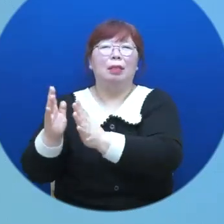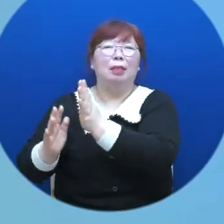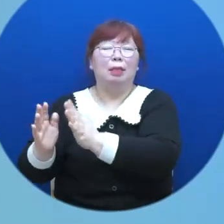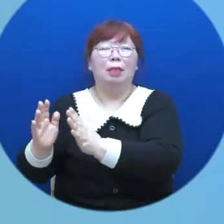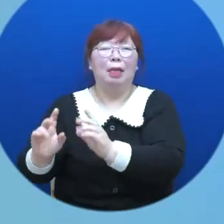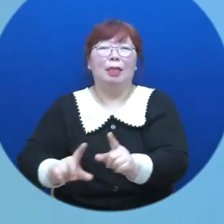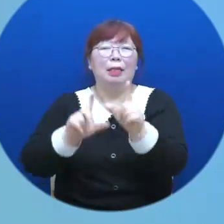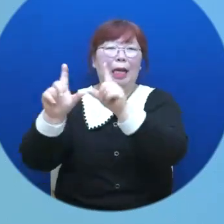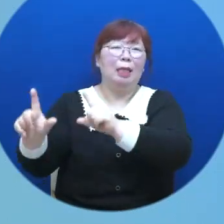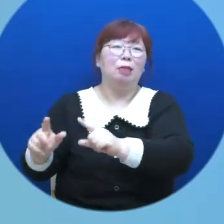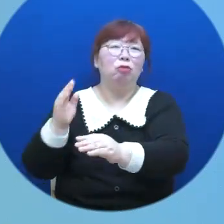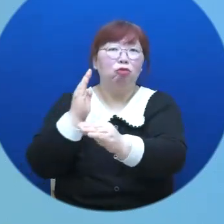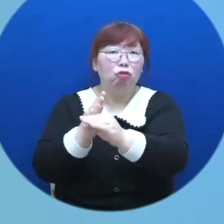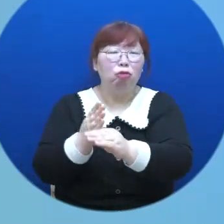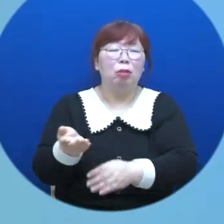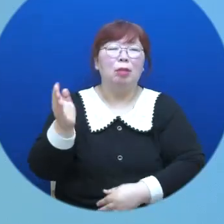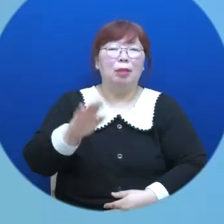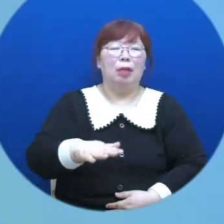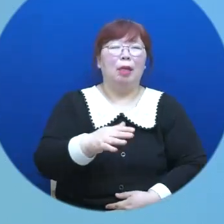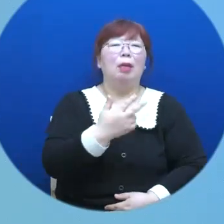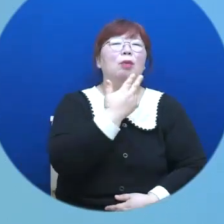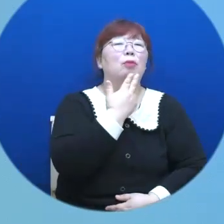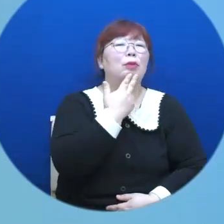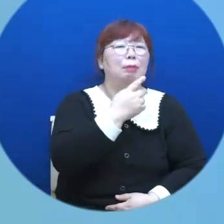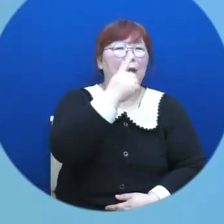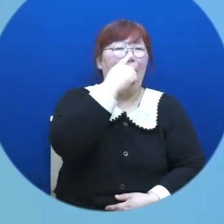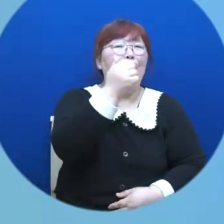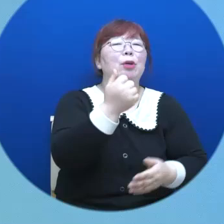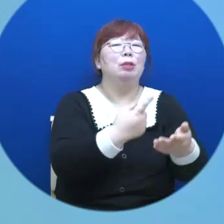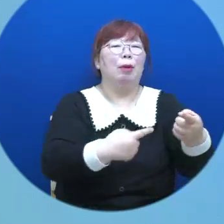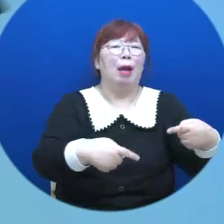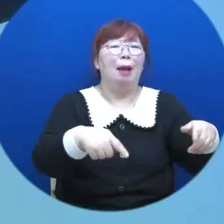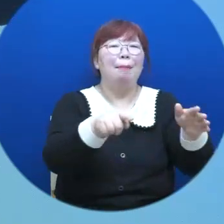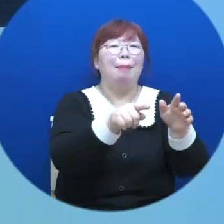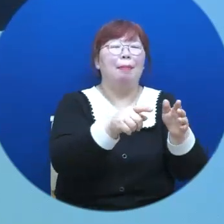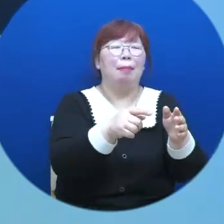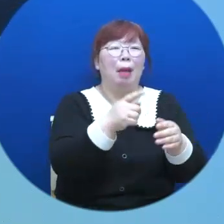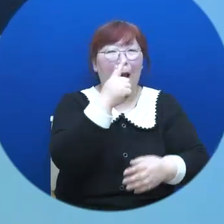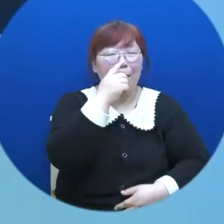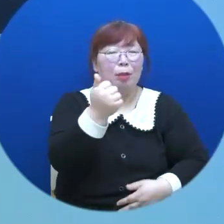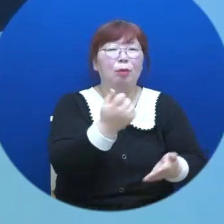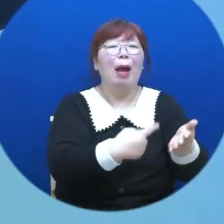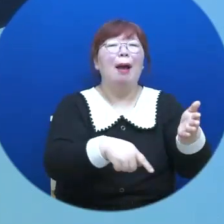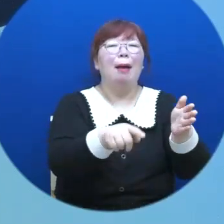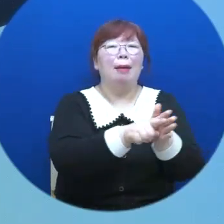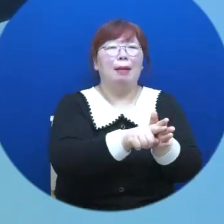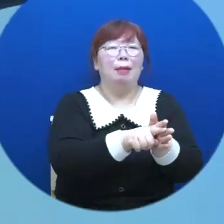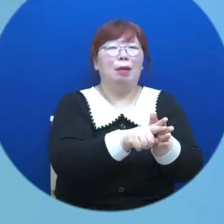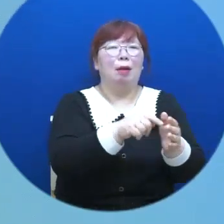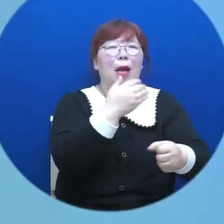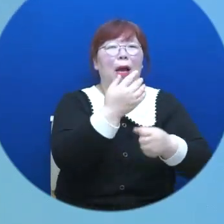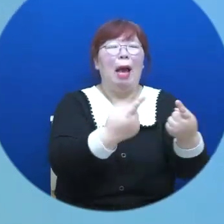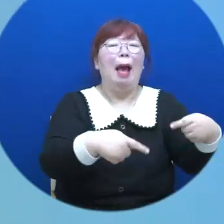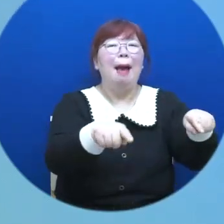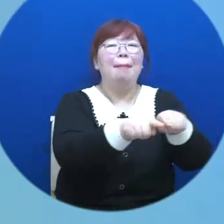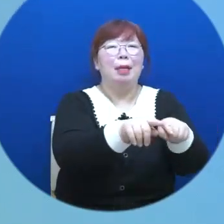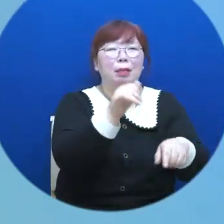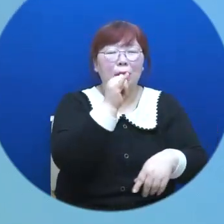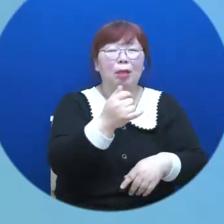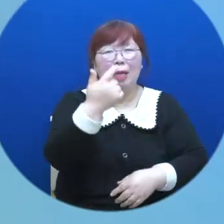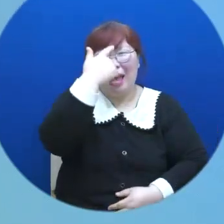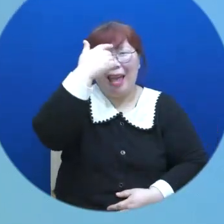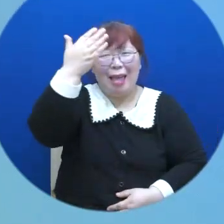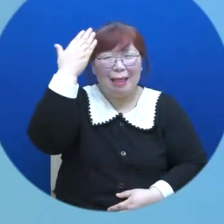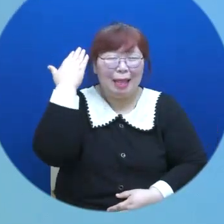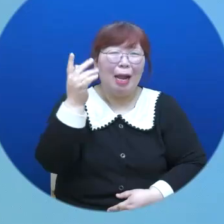않고 아버지와 함께 있었어요. 여러분, 옛날 휴대폰 유튜브도 없을